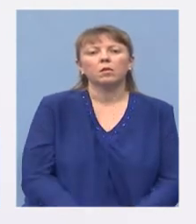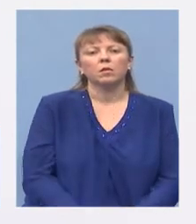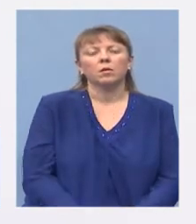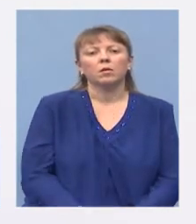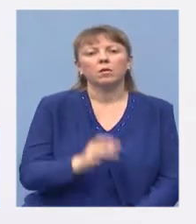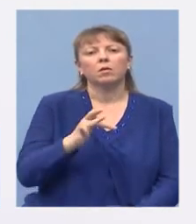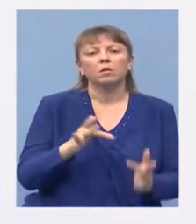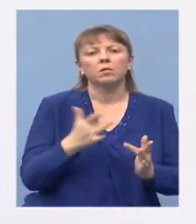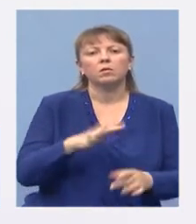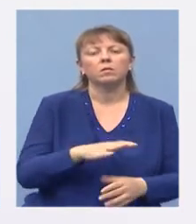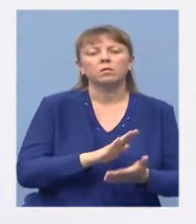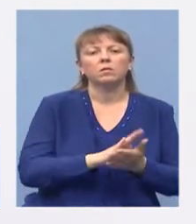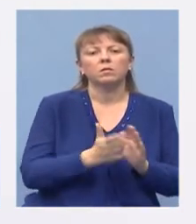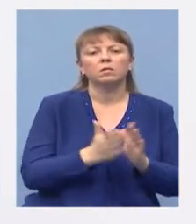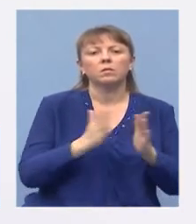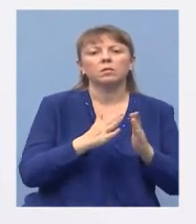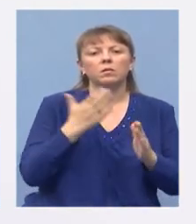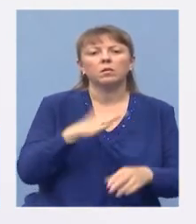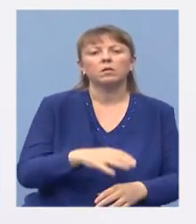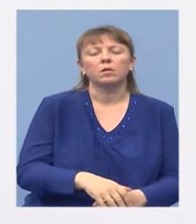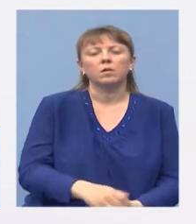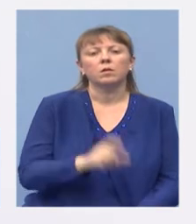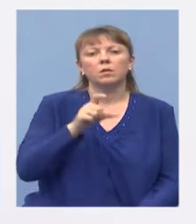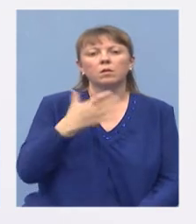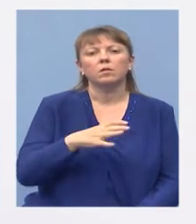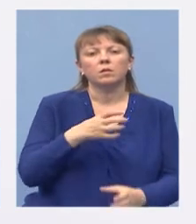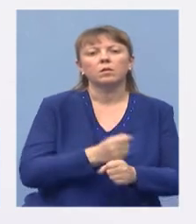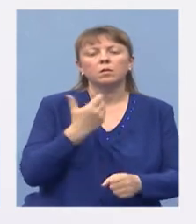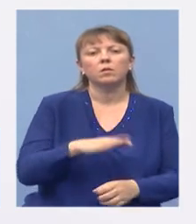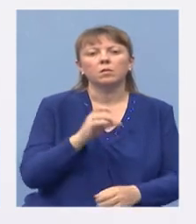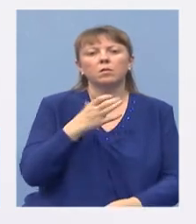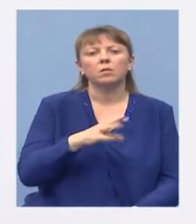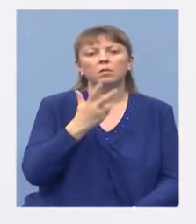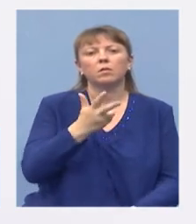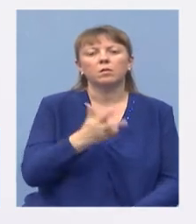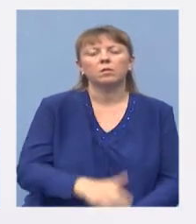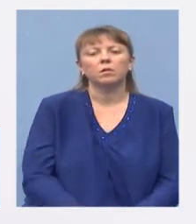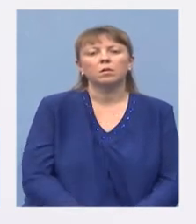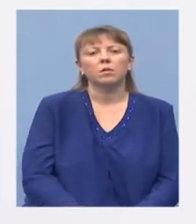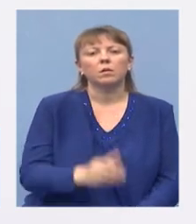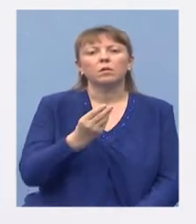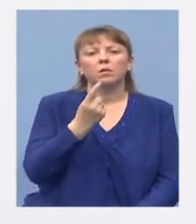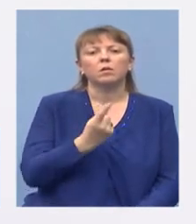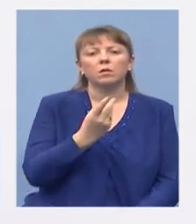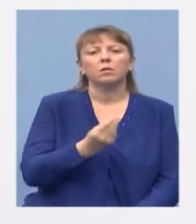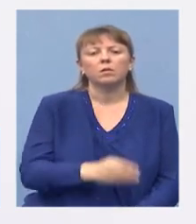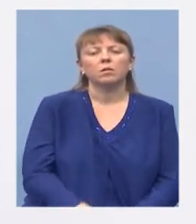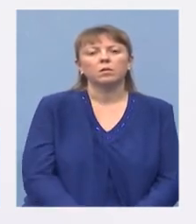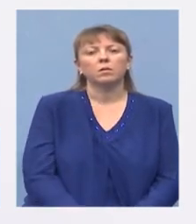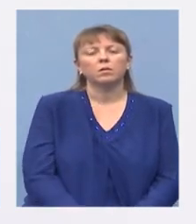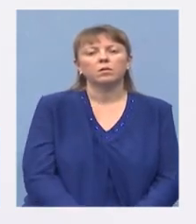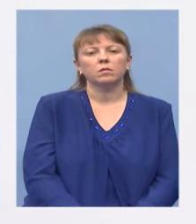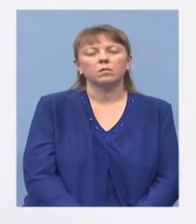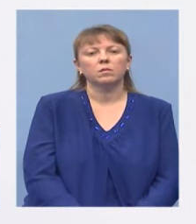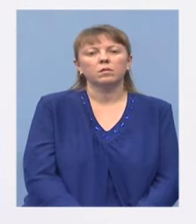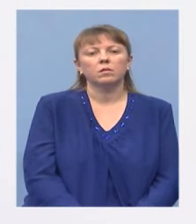по онлайн-регистрации договора залога недвижимости позволила клиентам сократить процесс с 3 дней до 1 дня. Вот такие нововведения